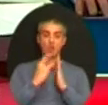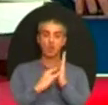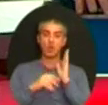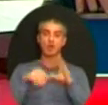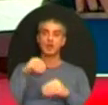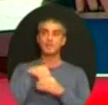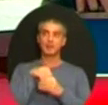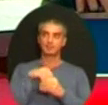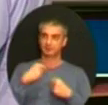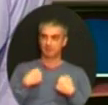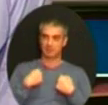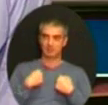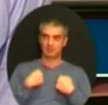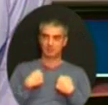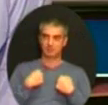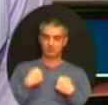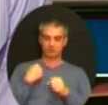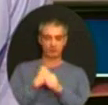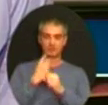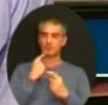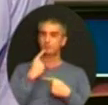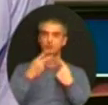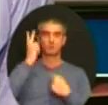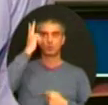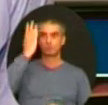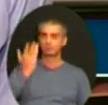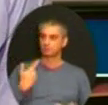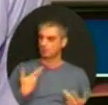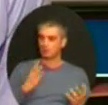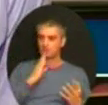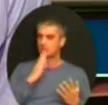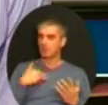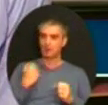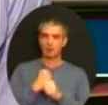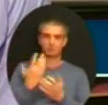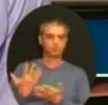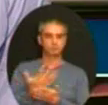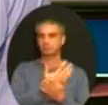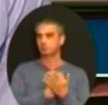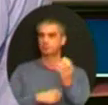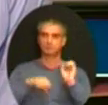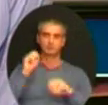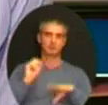הפריימריז, שאני שעבדתי המון שנים גם בחול, אין לי שום בעיה לעשות את הגיוס של